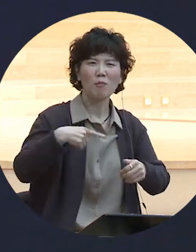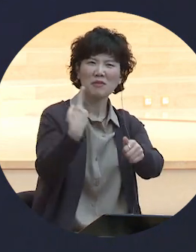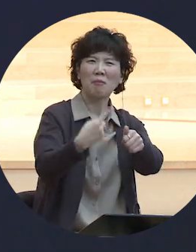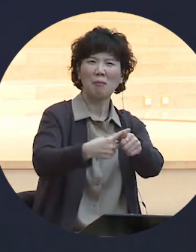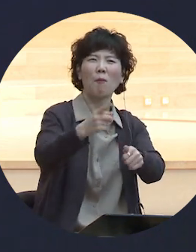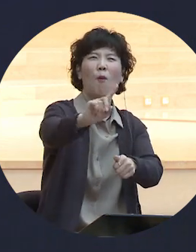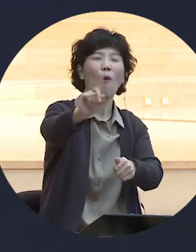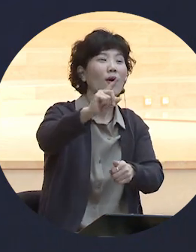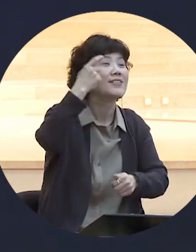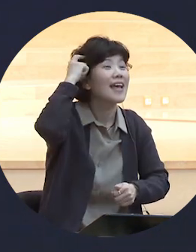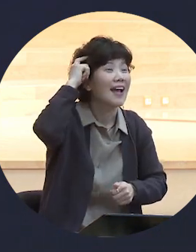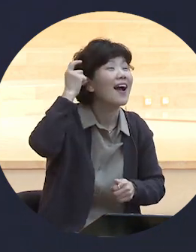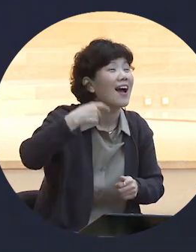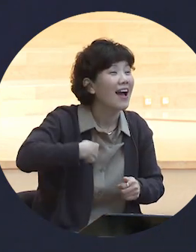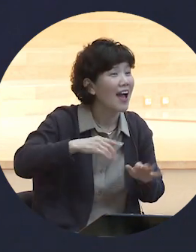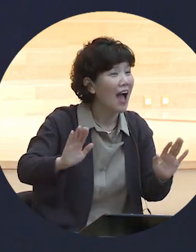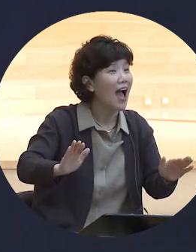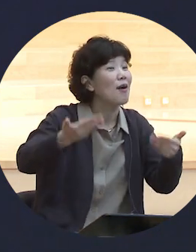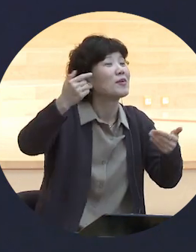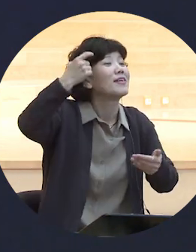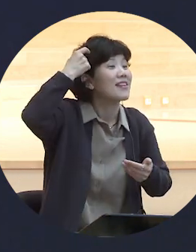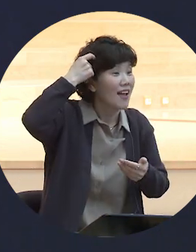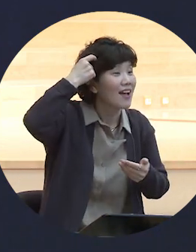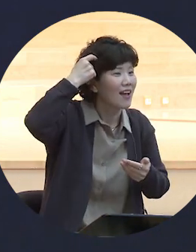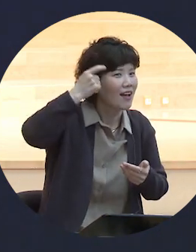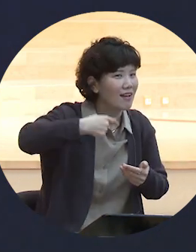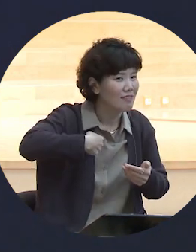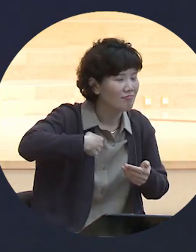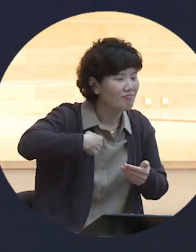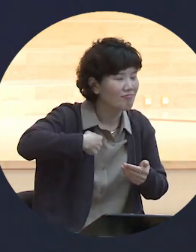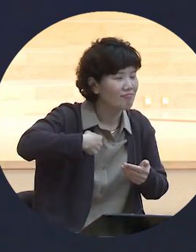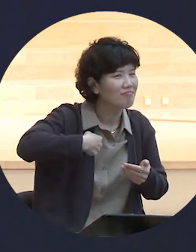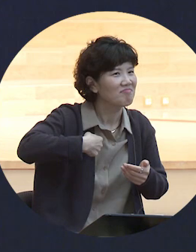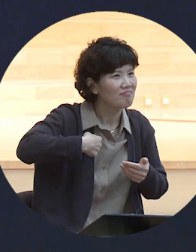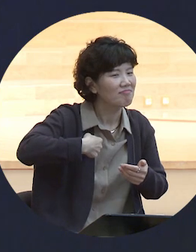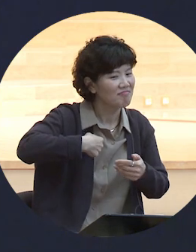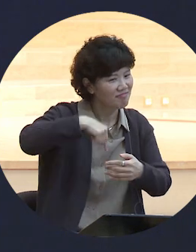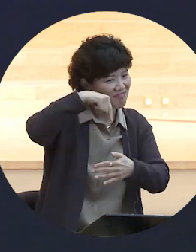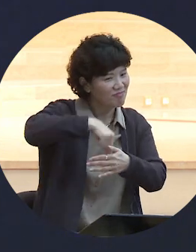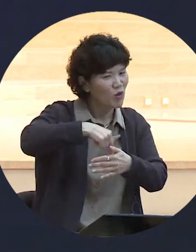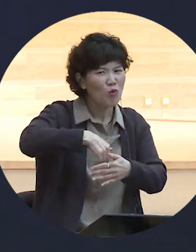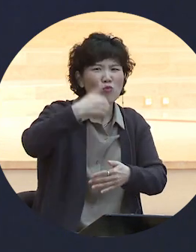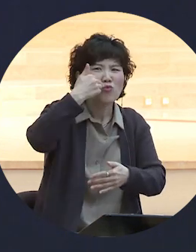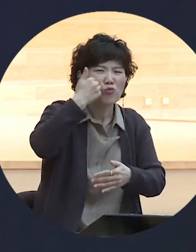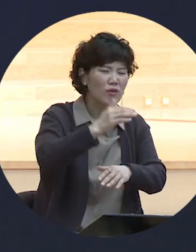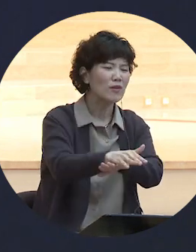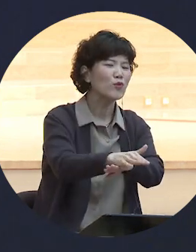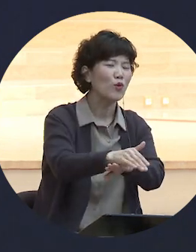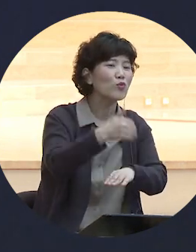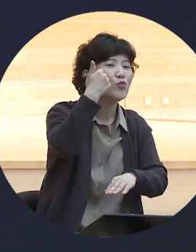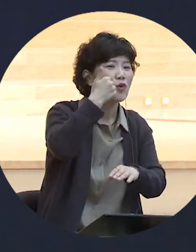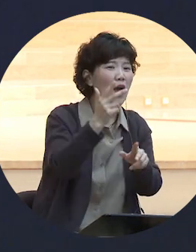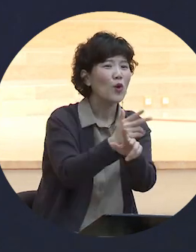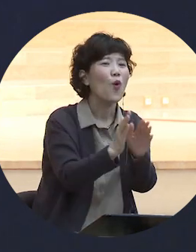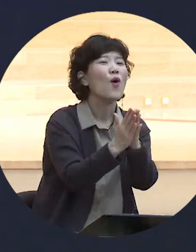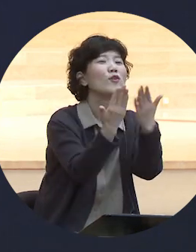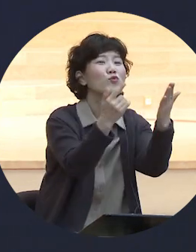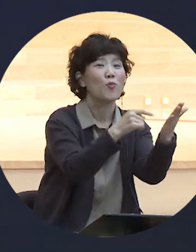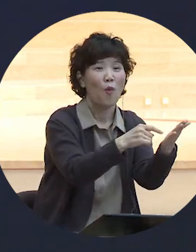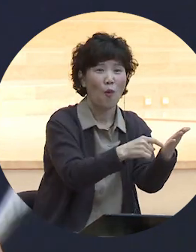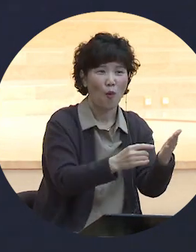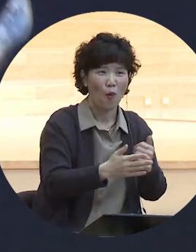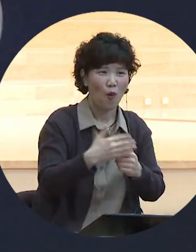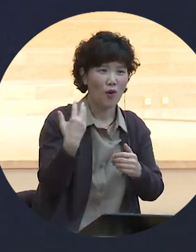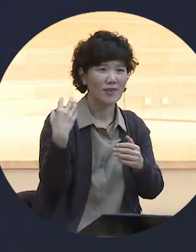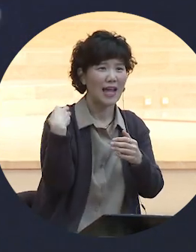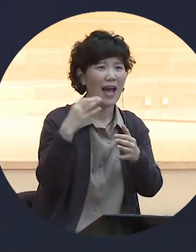하는구나. 그런 성도구나 가볍게 여기면서 아니 제가 속으로 그렇게 아니 누가 촌스럽게 요즘 교회 주보에